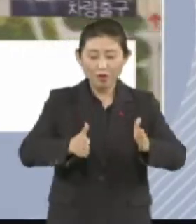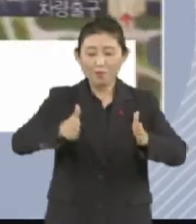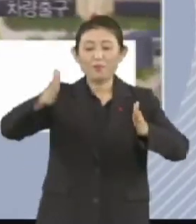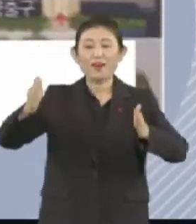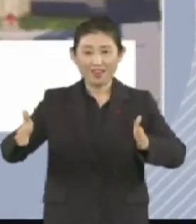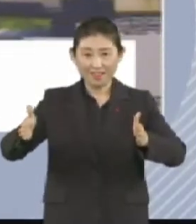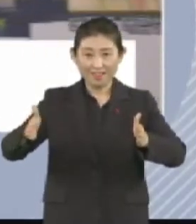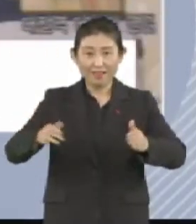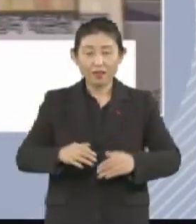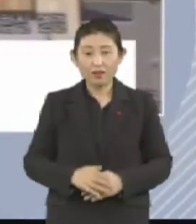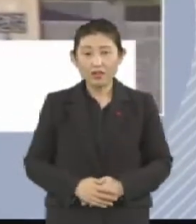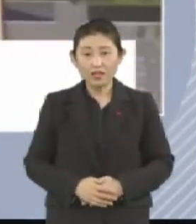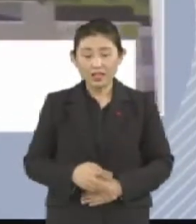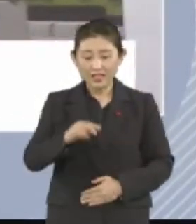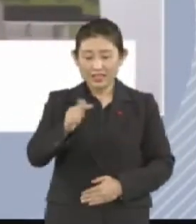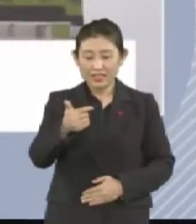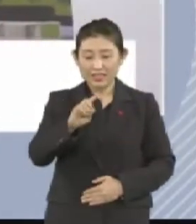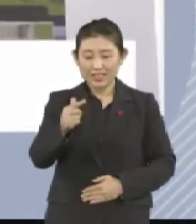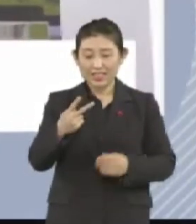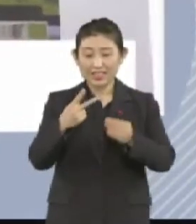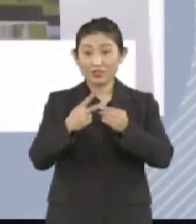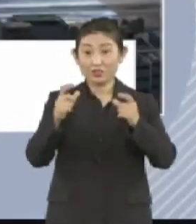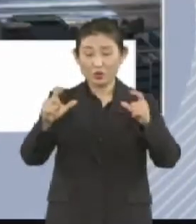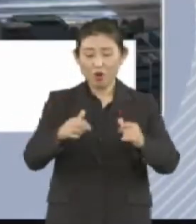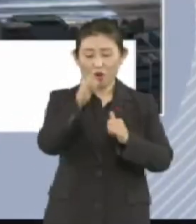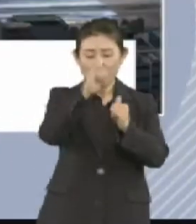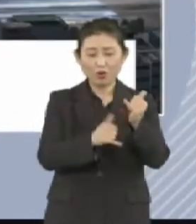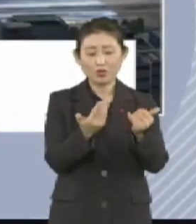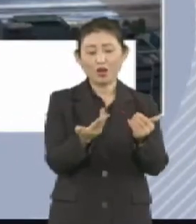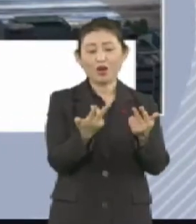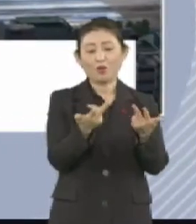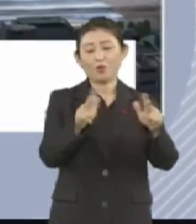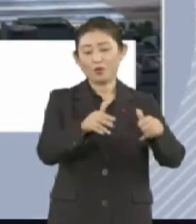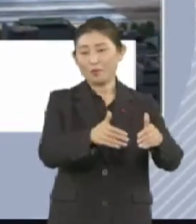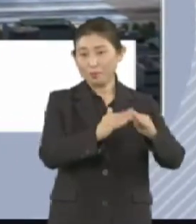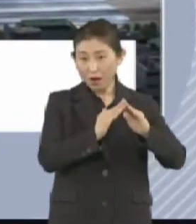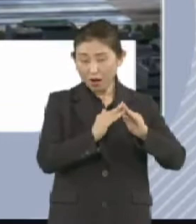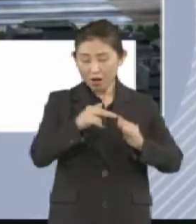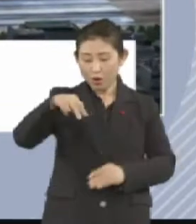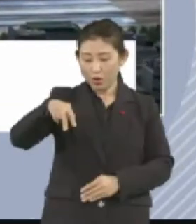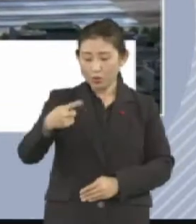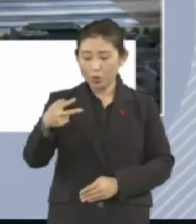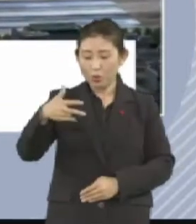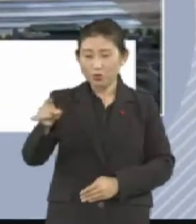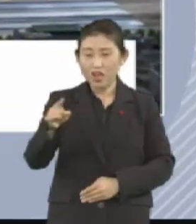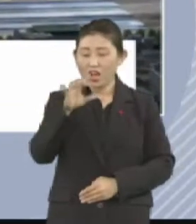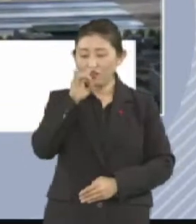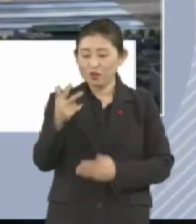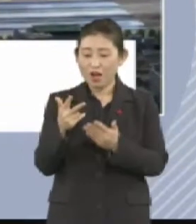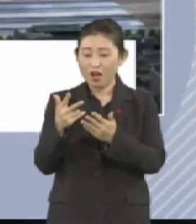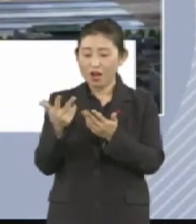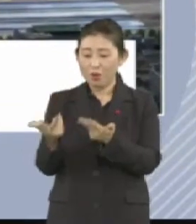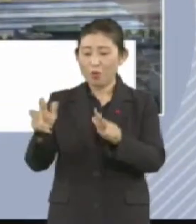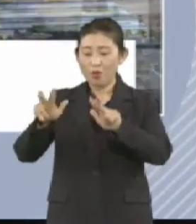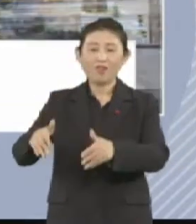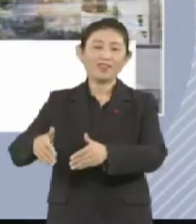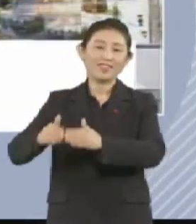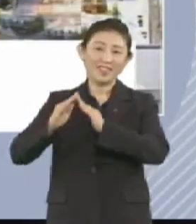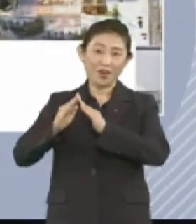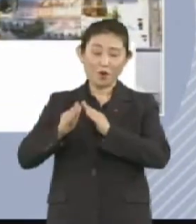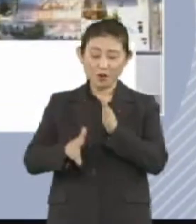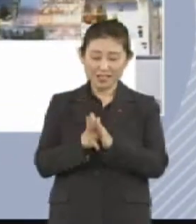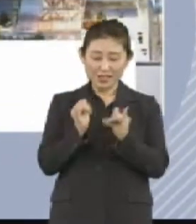하고요. 뿐만 아니라 신안 2구역의 역사공원과 또 소재중앙문화공원 조성사업을 통해서